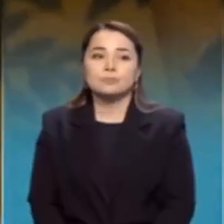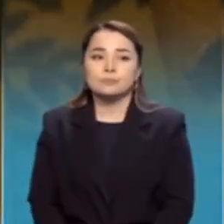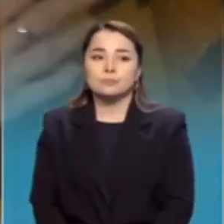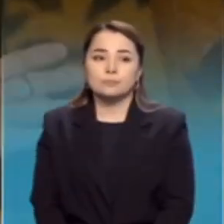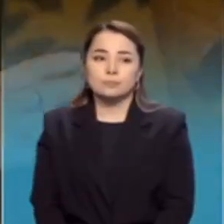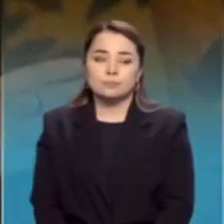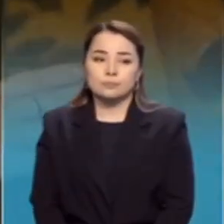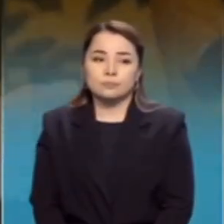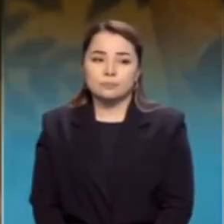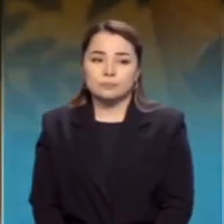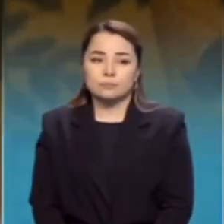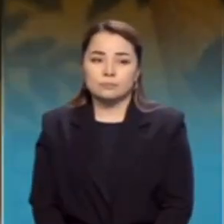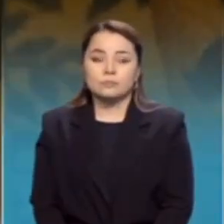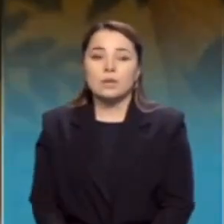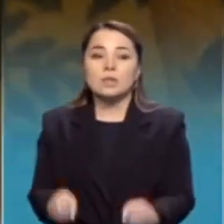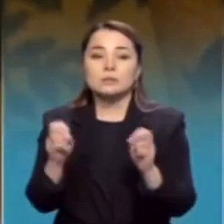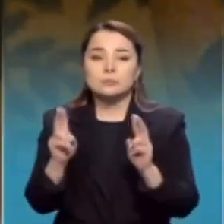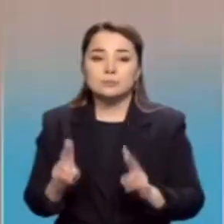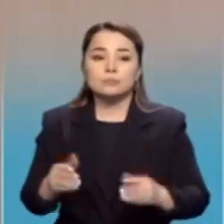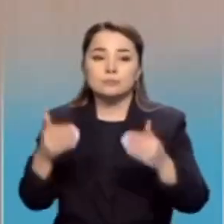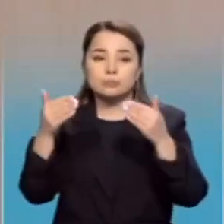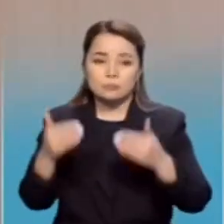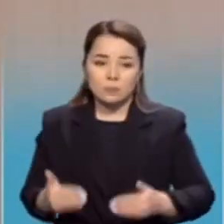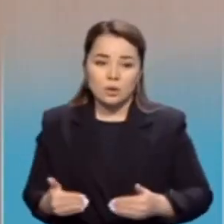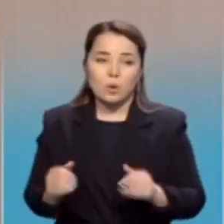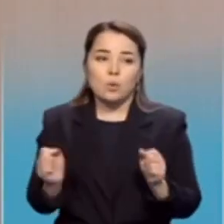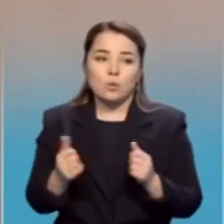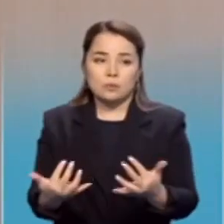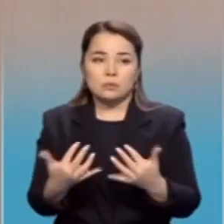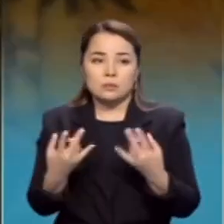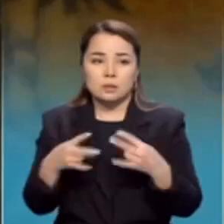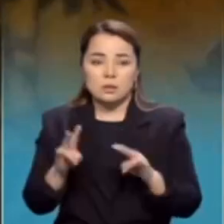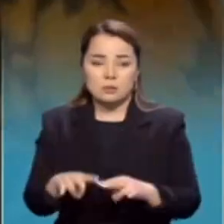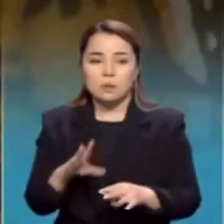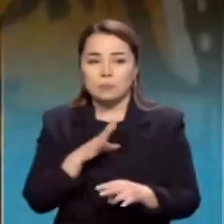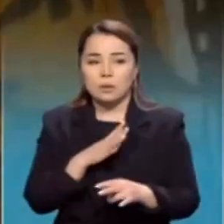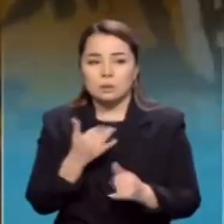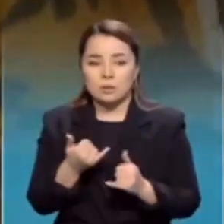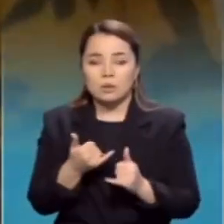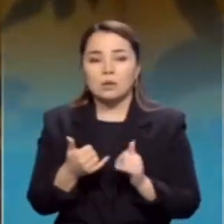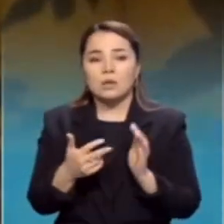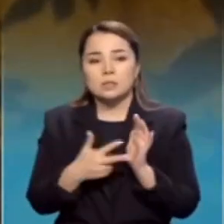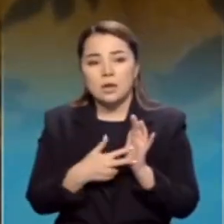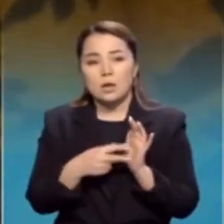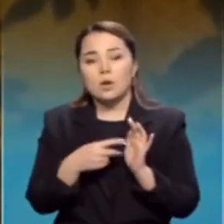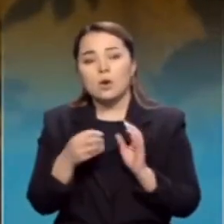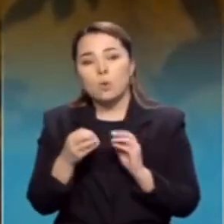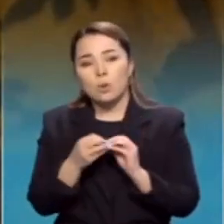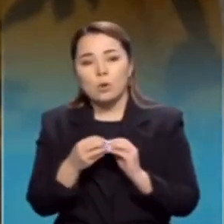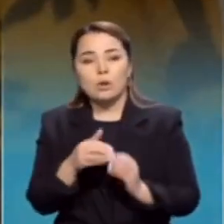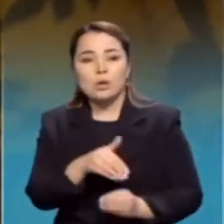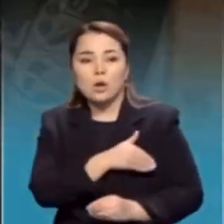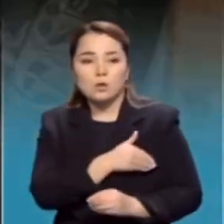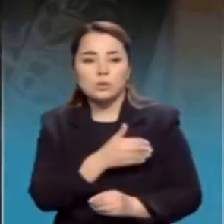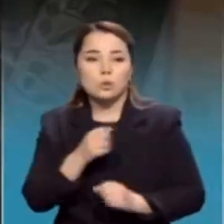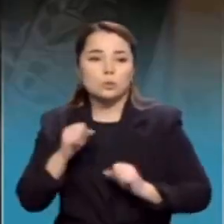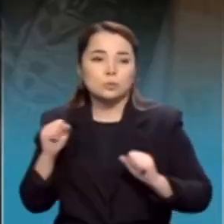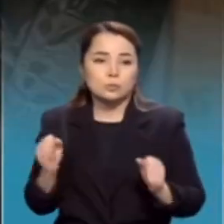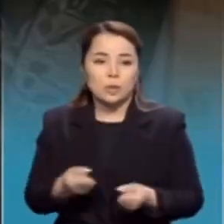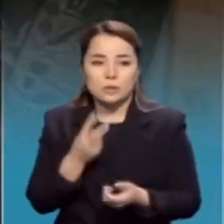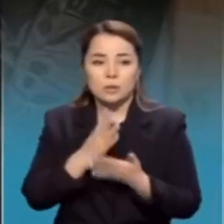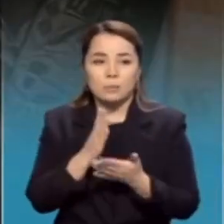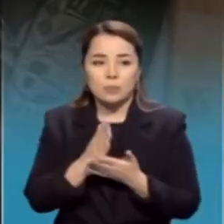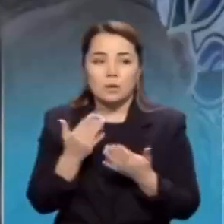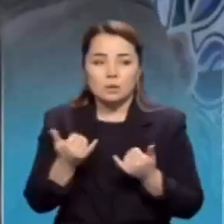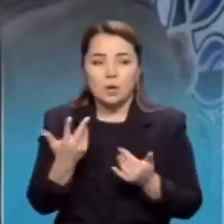Мәңгілік қойдық, мына жаққа су кірмеу үшін 8-10 градус үйде. Әйбірін айында тетісті авария болды ғой, сол кезден бастап осындай.